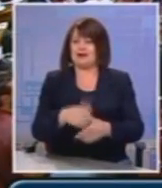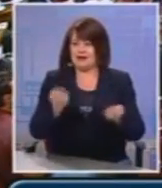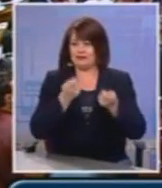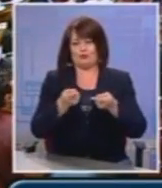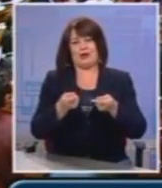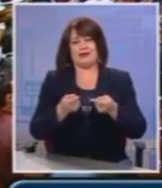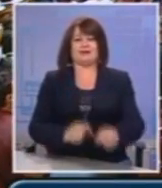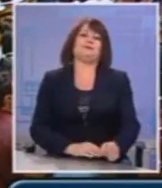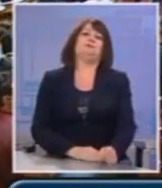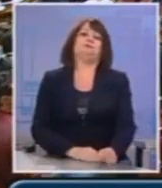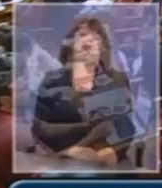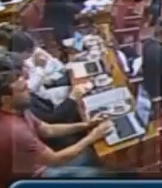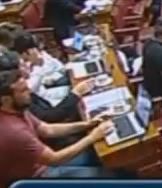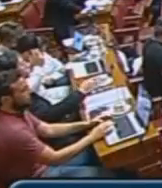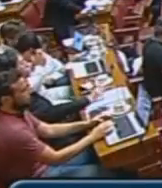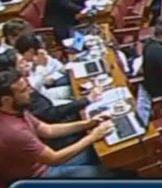πρωτοβουλία